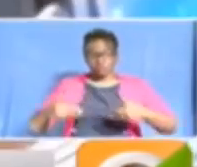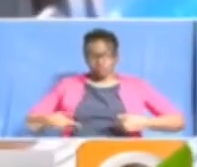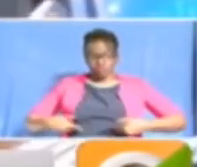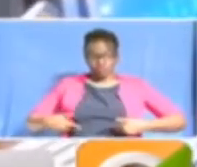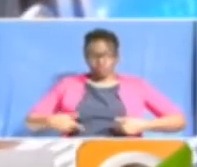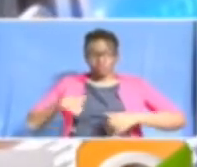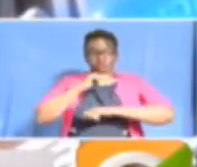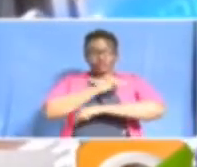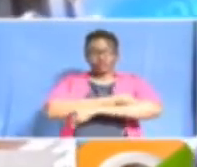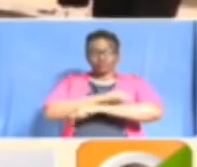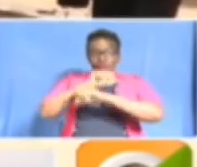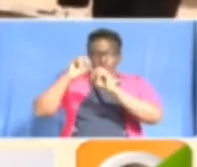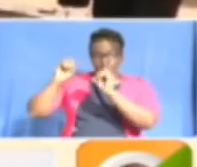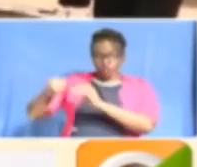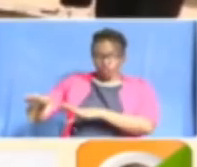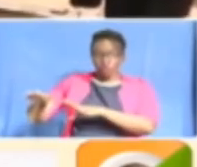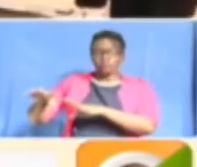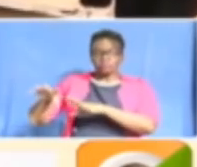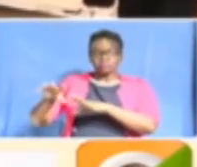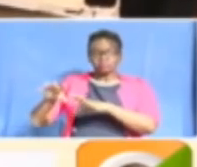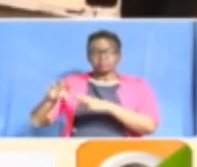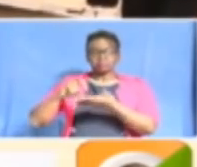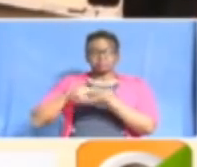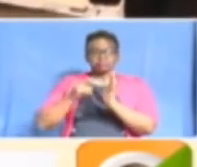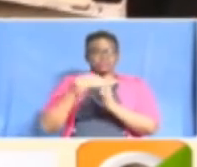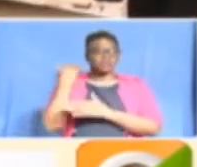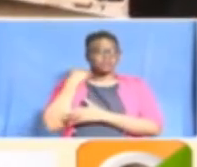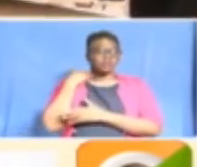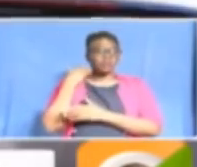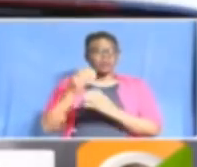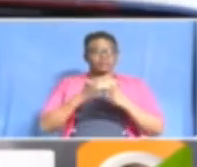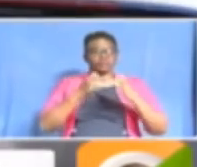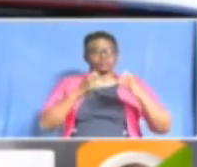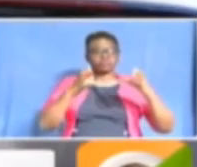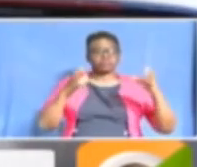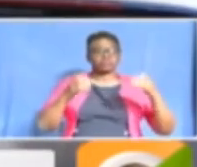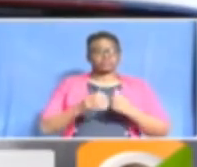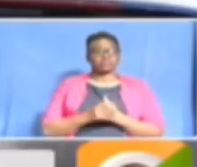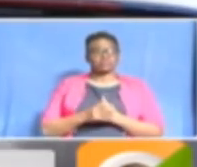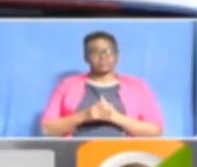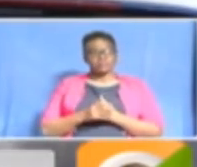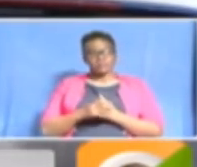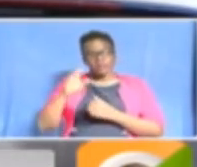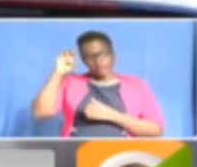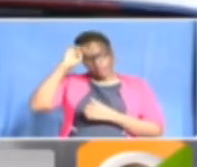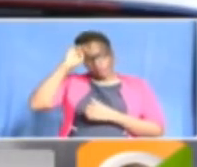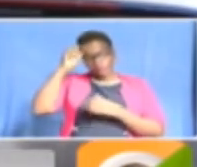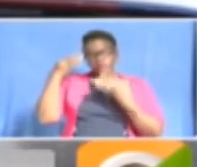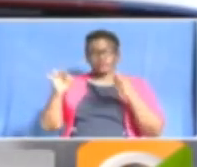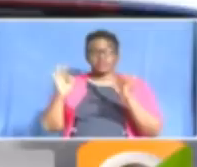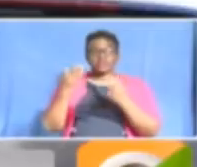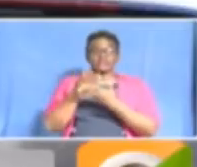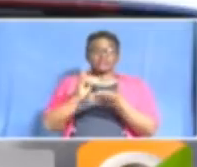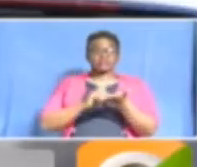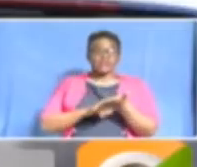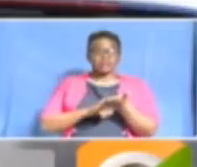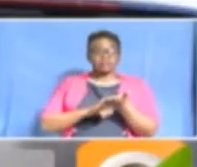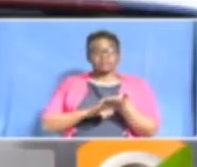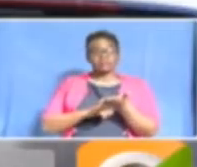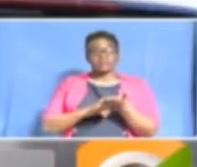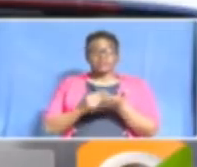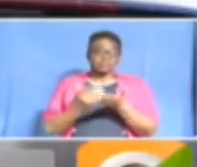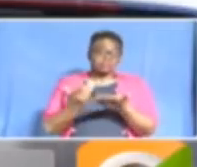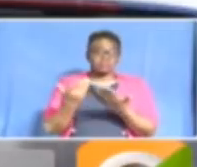shule huchangia kuongezeka kwa visa vya uhalifu mjini Nyeri. Masomo ni ya mbuli, unapata mtoto ameasia NASA standard